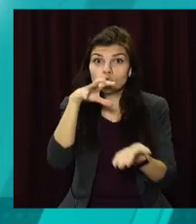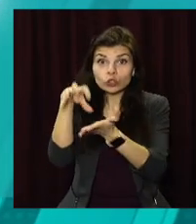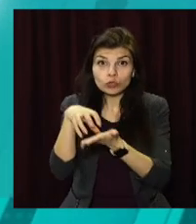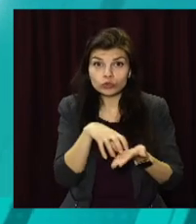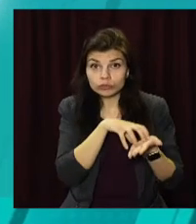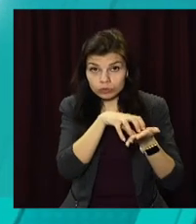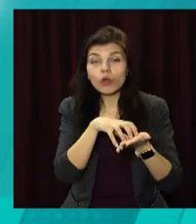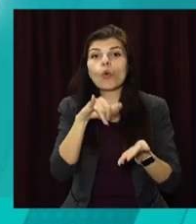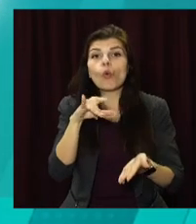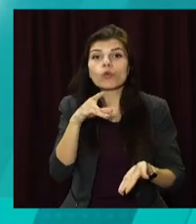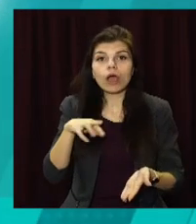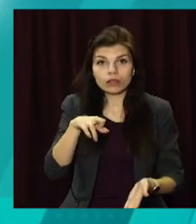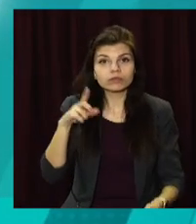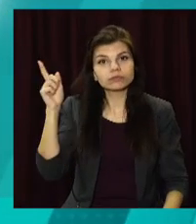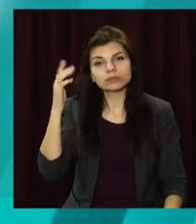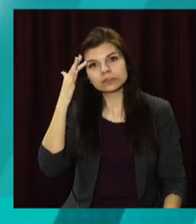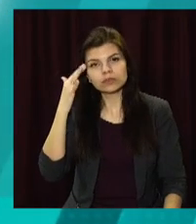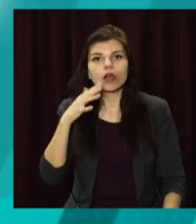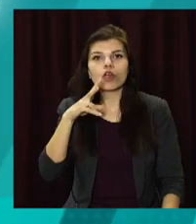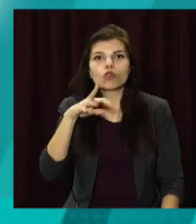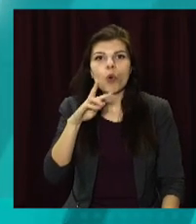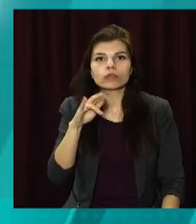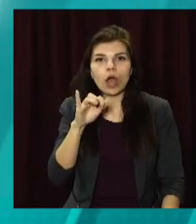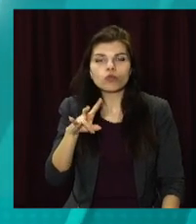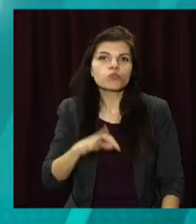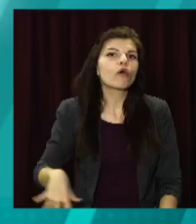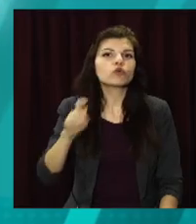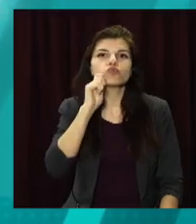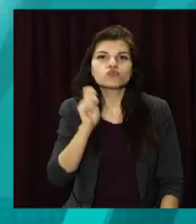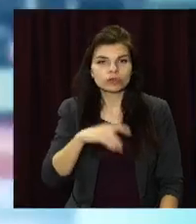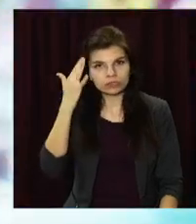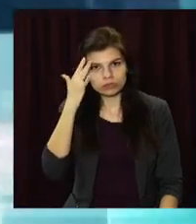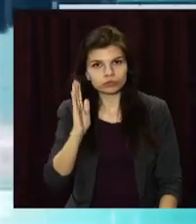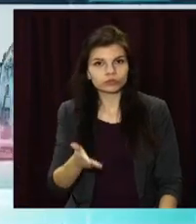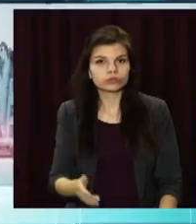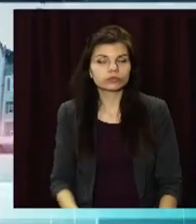зоні, уряд запровадить жорсткий локдаун по всій країні.